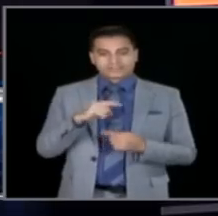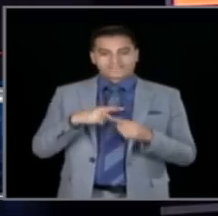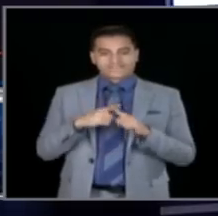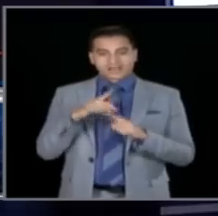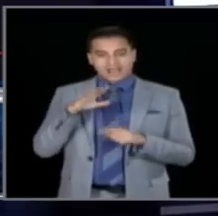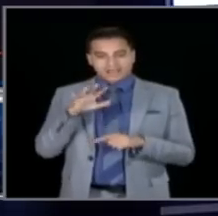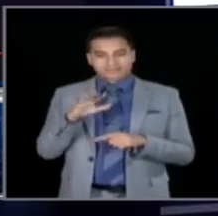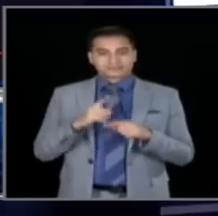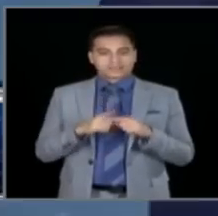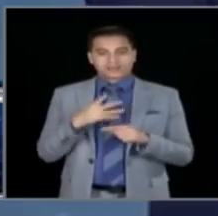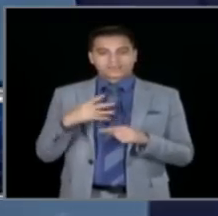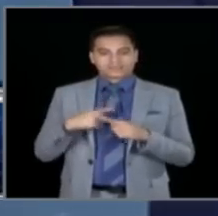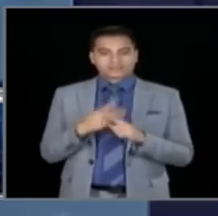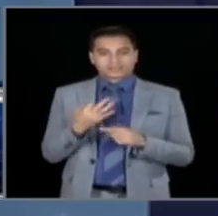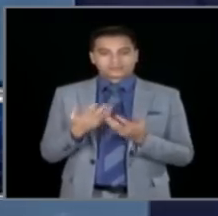50 × 5